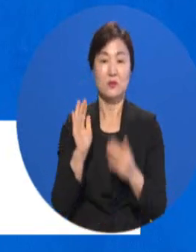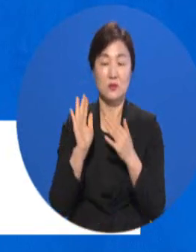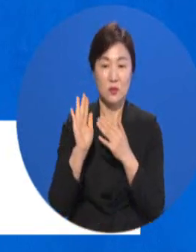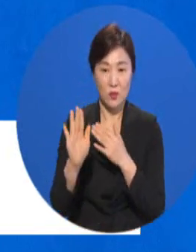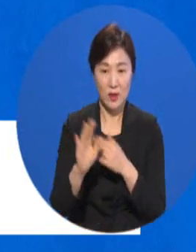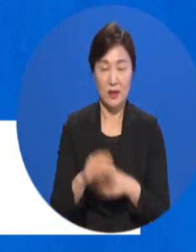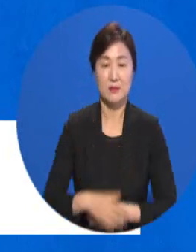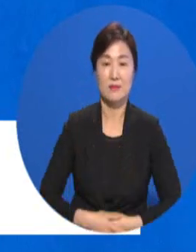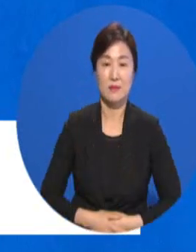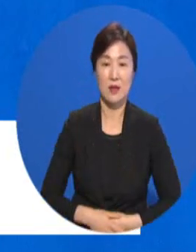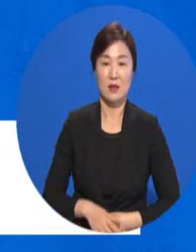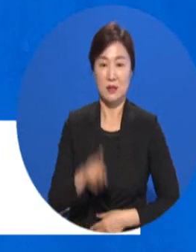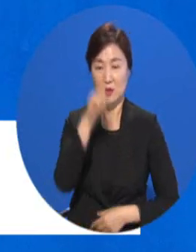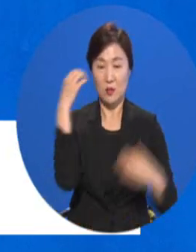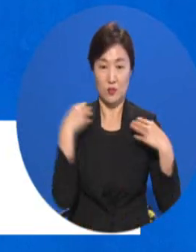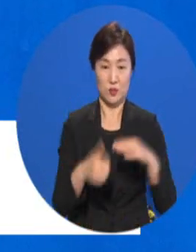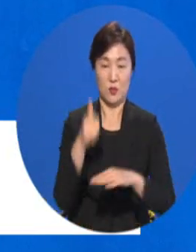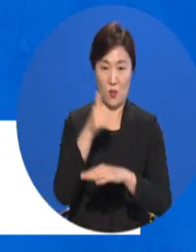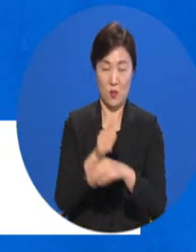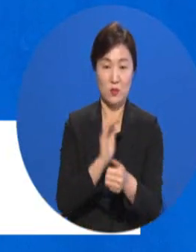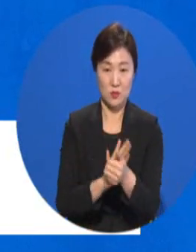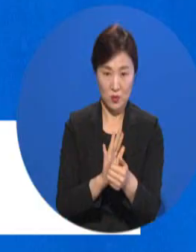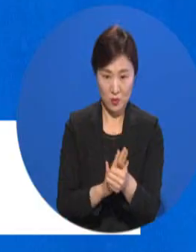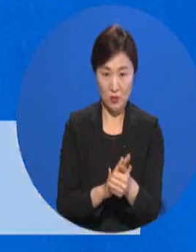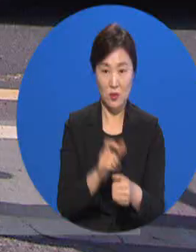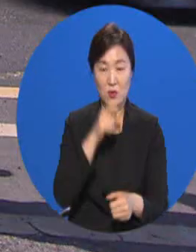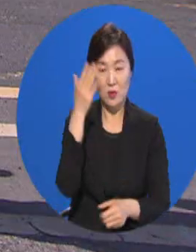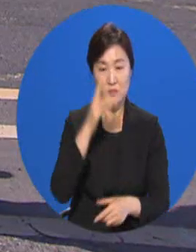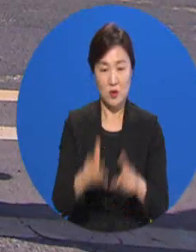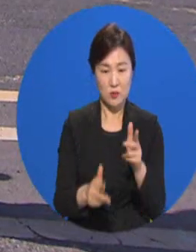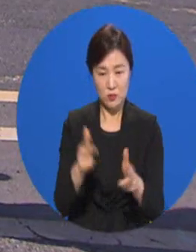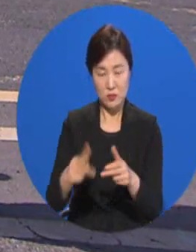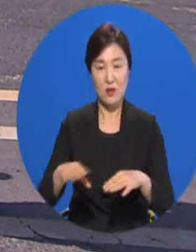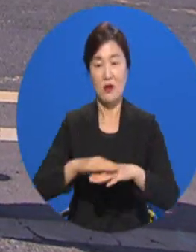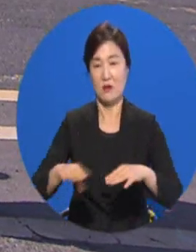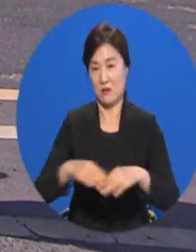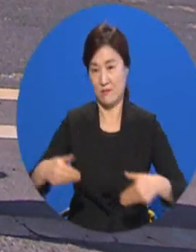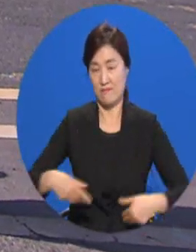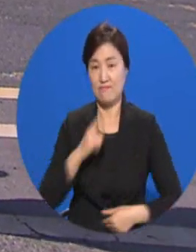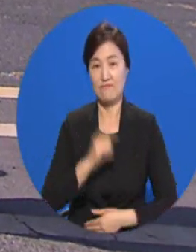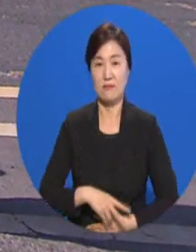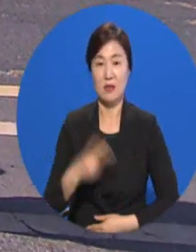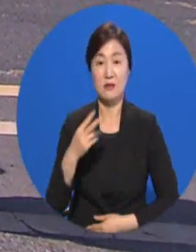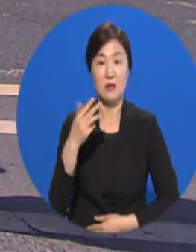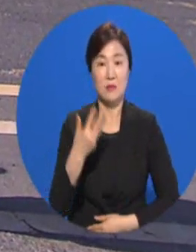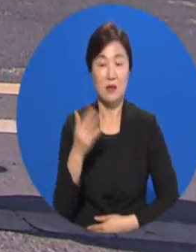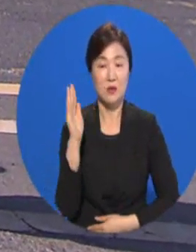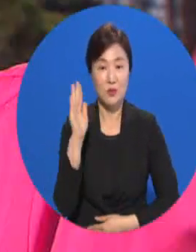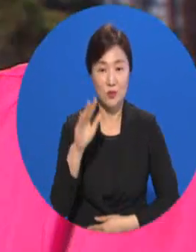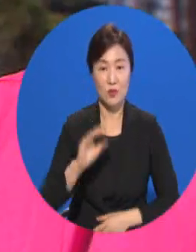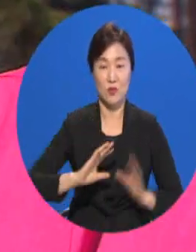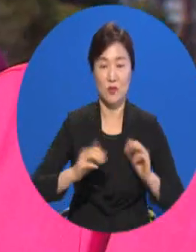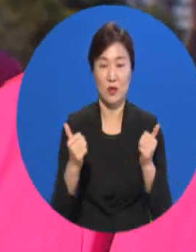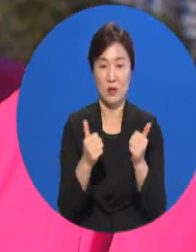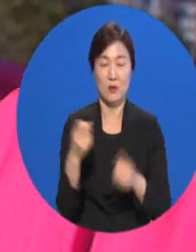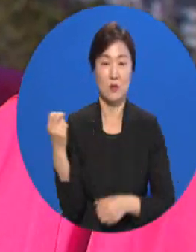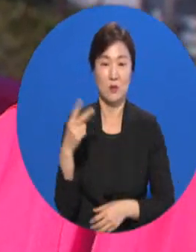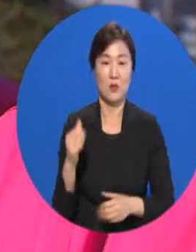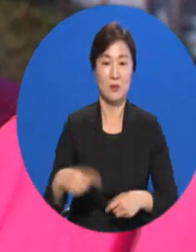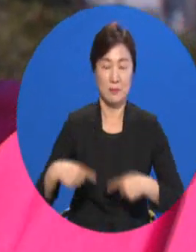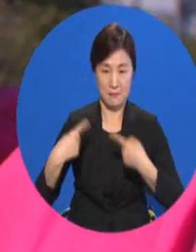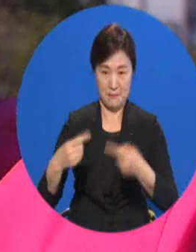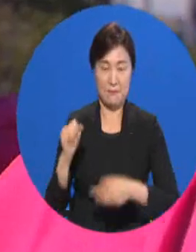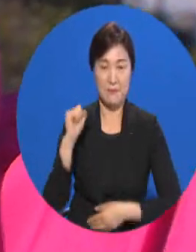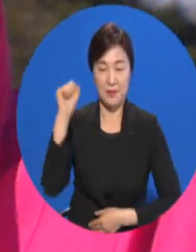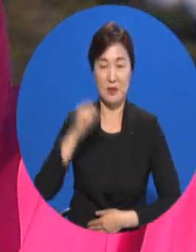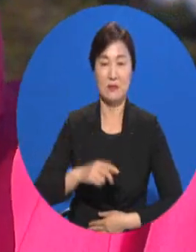우리 여수의 여러 가지 지역 현안 사업도 해결해야 된다고 생각합니다. 지난 2008년에 이어 국회의원 선거에 다시 한번 출사표를